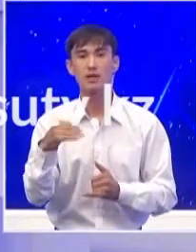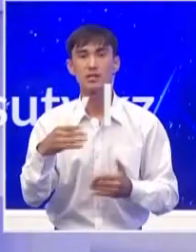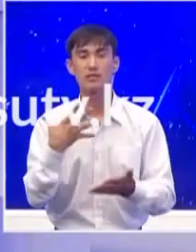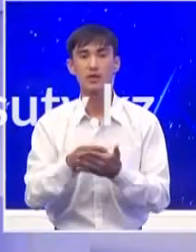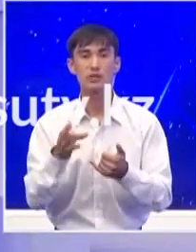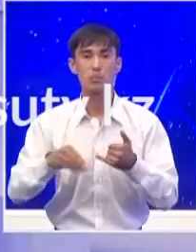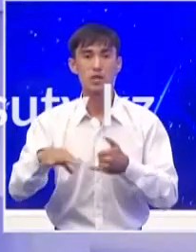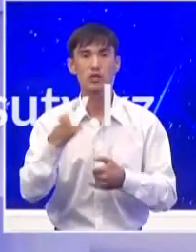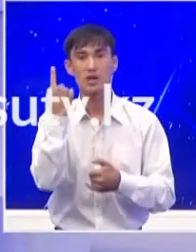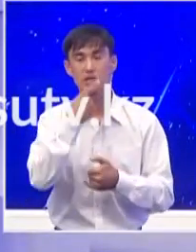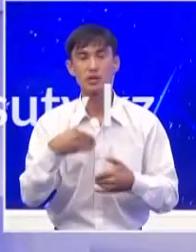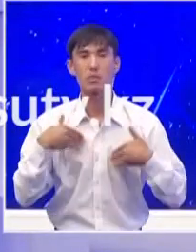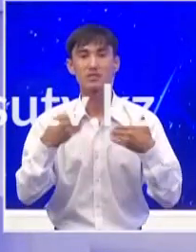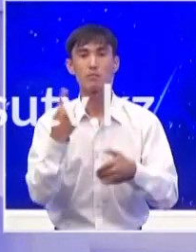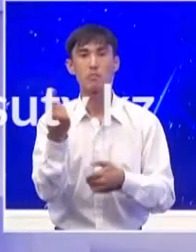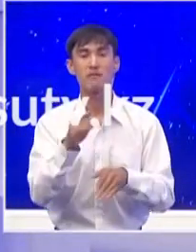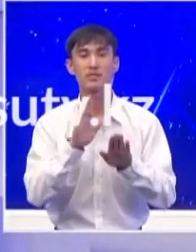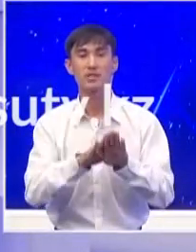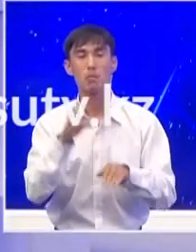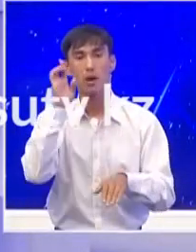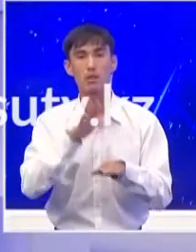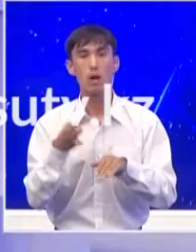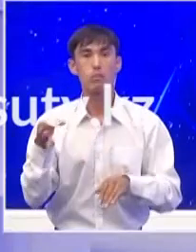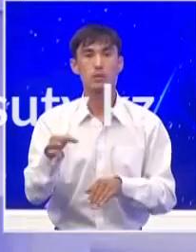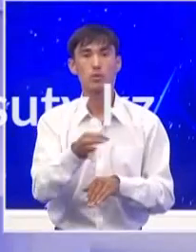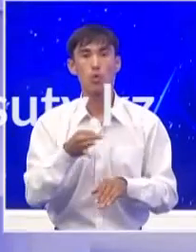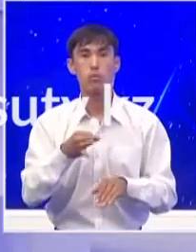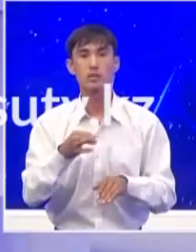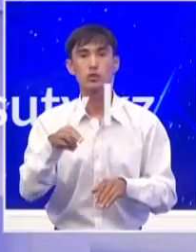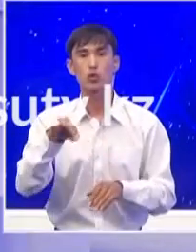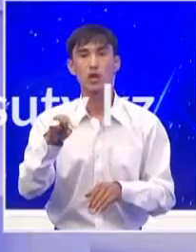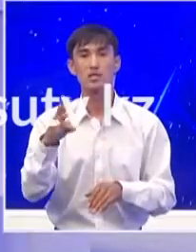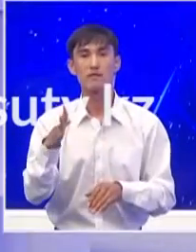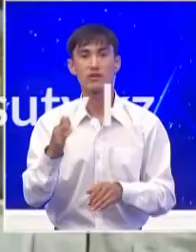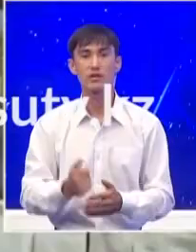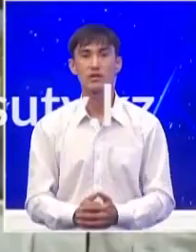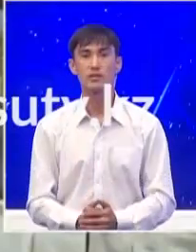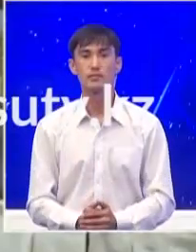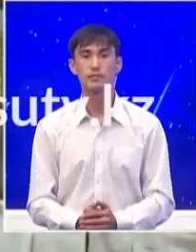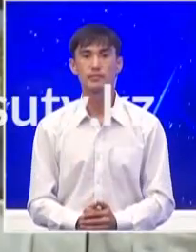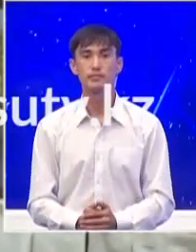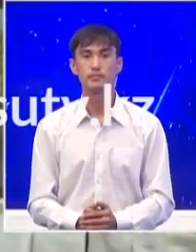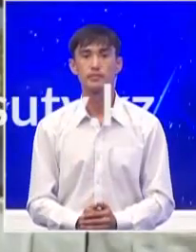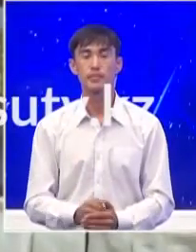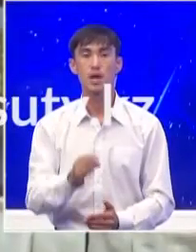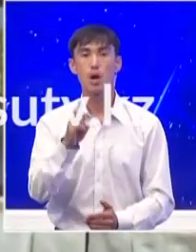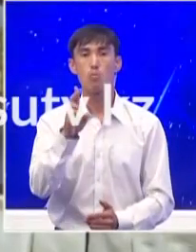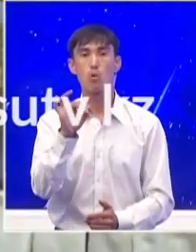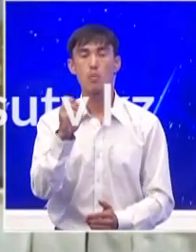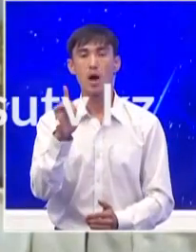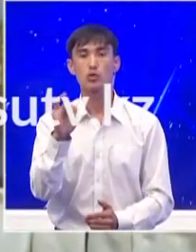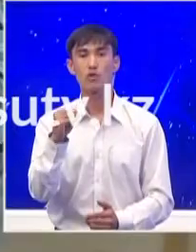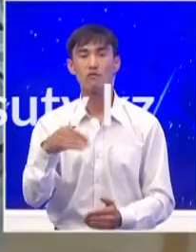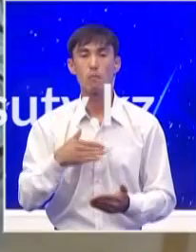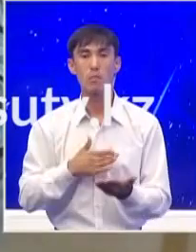землячку лично поздравил и первый заместитель акима алматинской области или затар лазов хан ему бег жилого посвятила